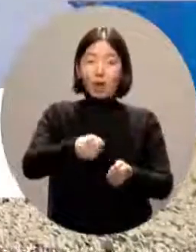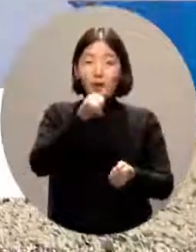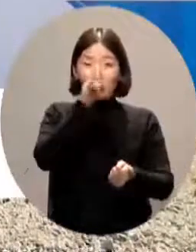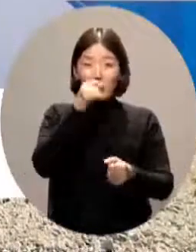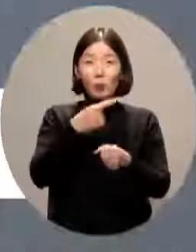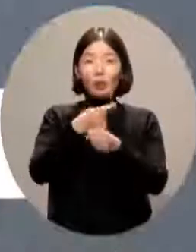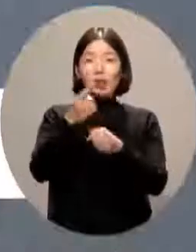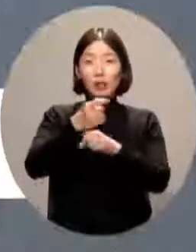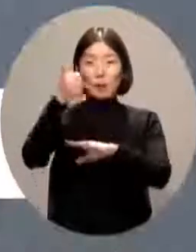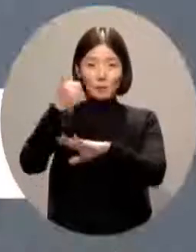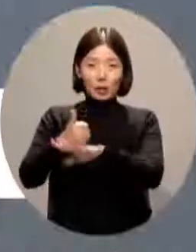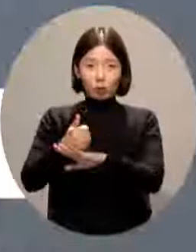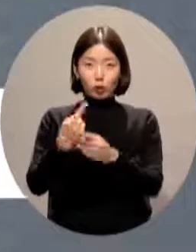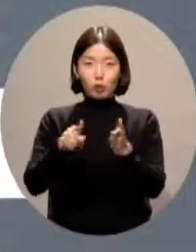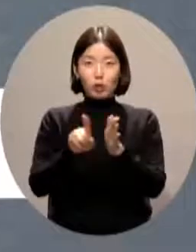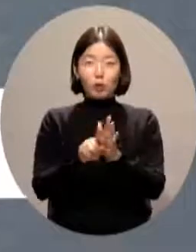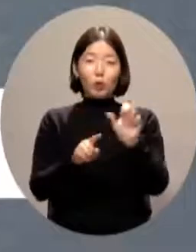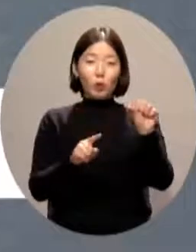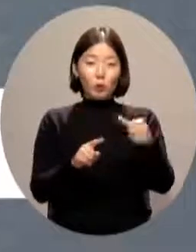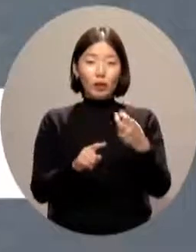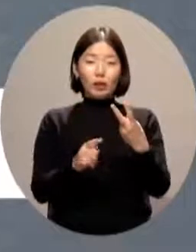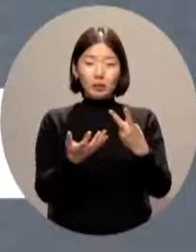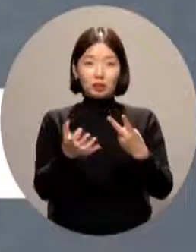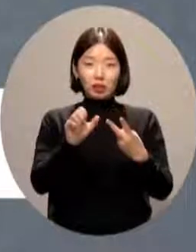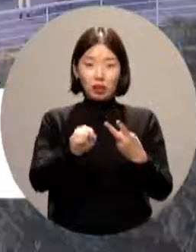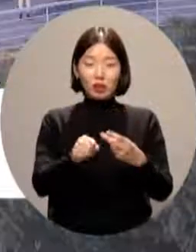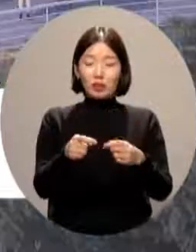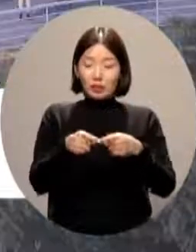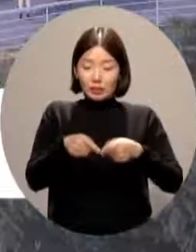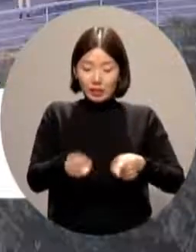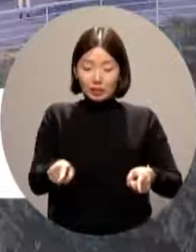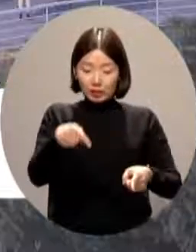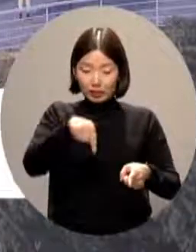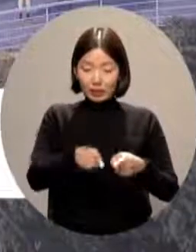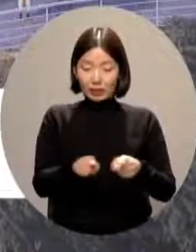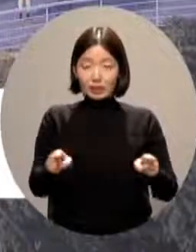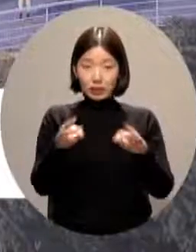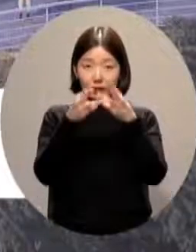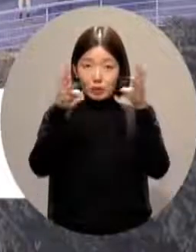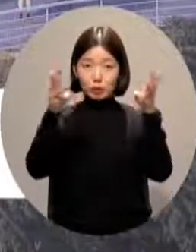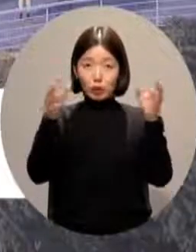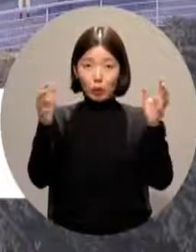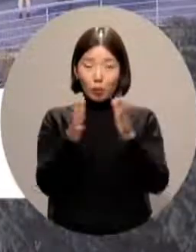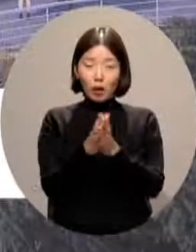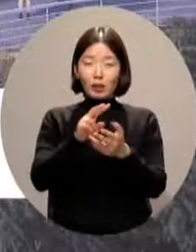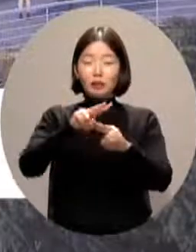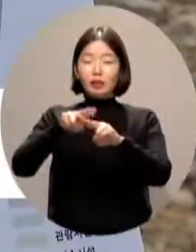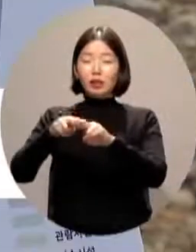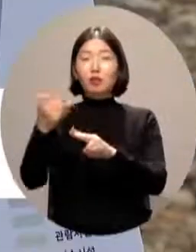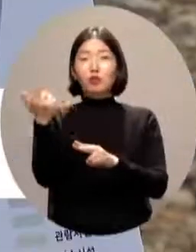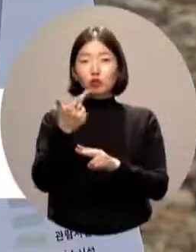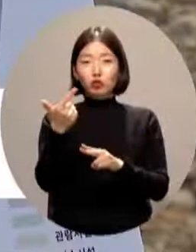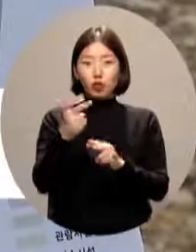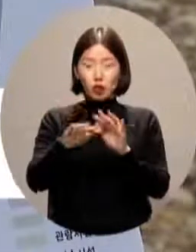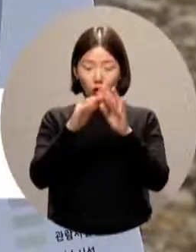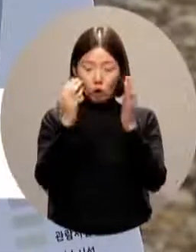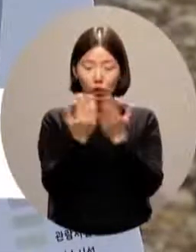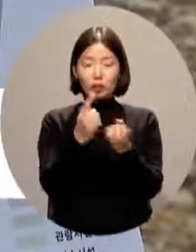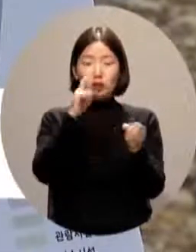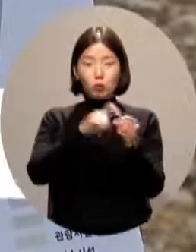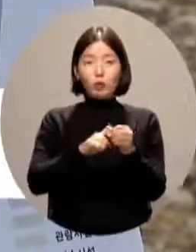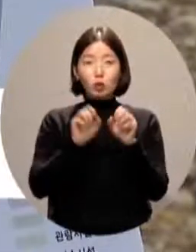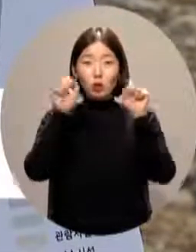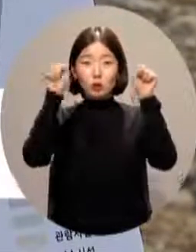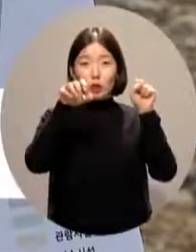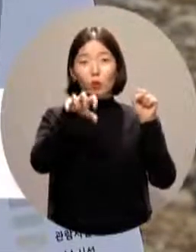완공을 목표로 5 122억 원을 투입해 지하 1층 지상 3층에 총 6천 석 규모의 다목적 체육관 건립 에